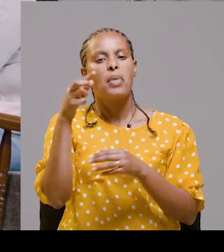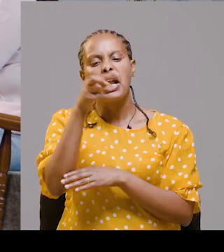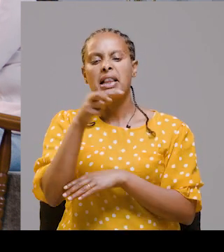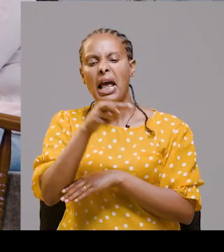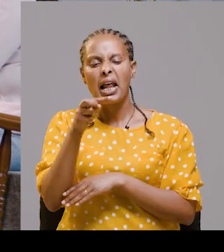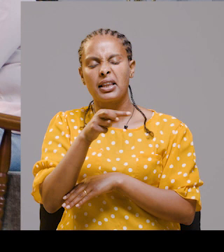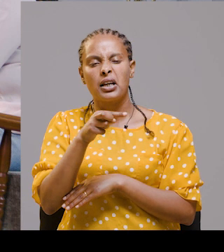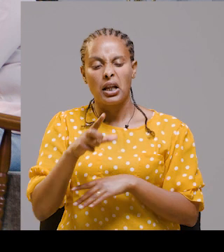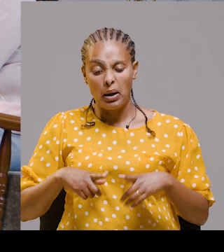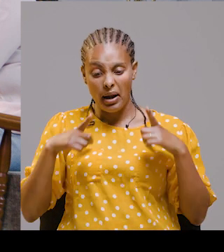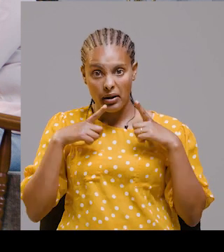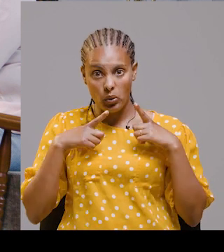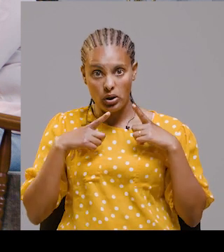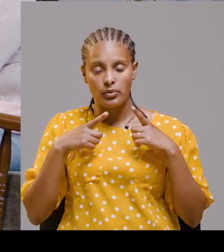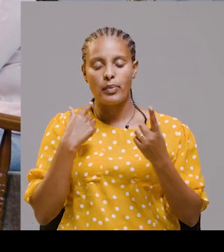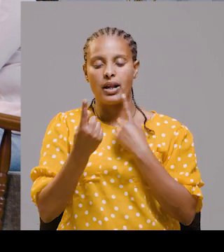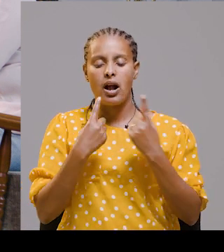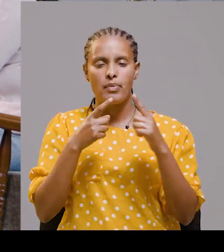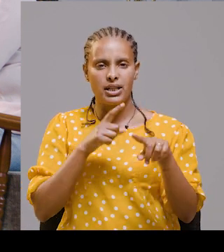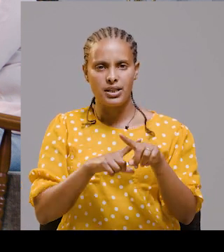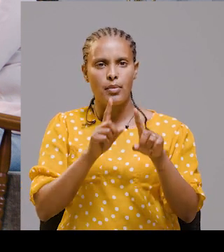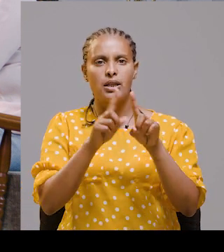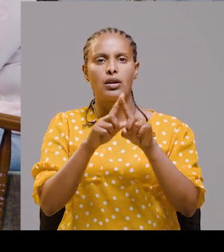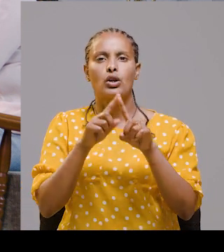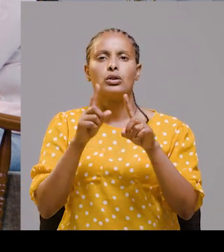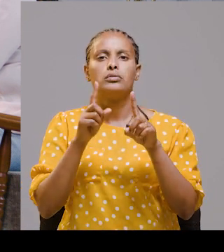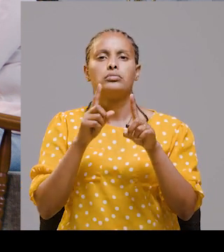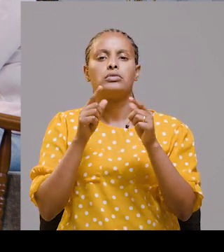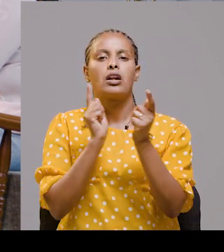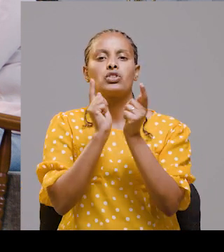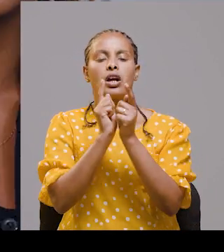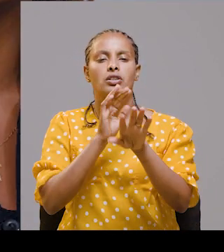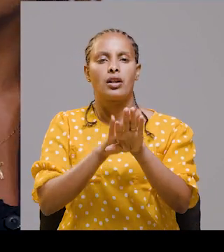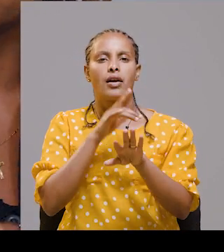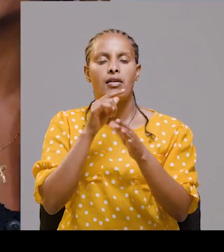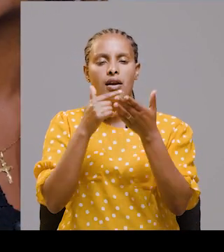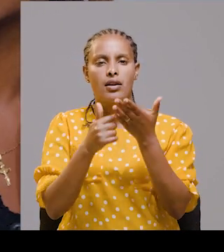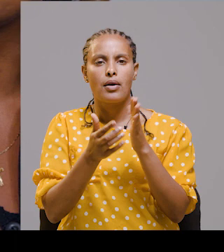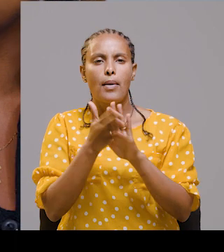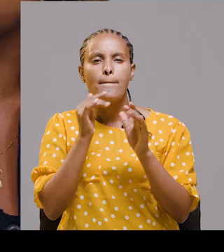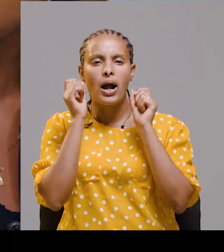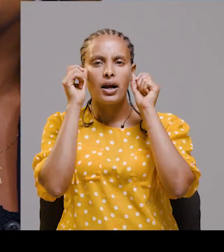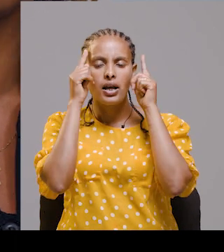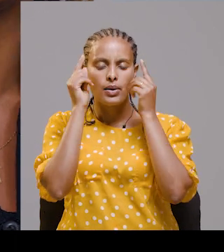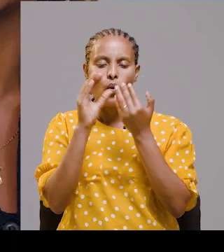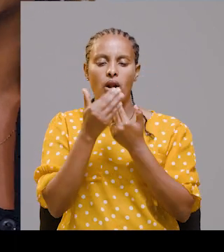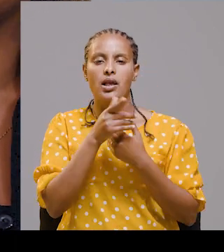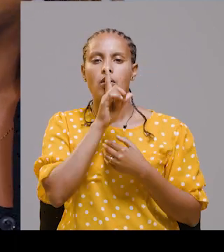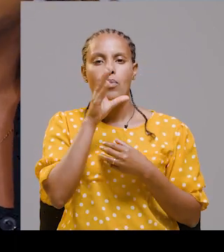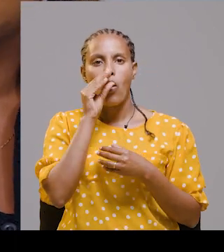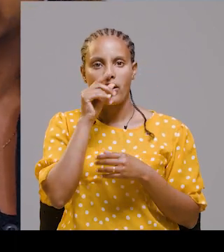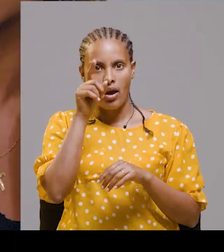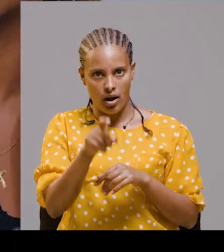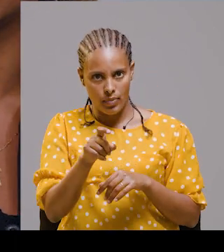ተዕለት ኑሯችን ላይ በምንነጋገርበት ጊዜ በተለያዩ የሶሻል ኢንተራክሽናችን ላይ ይህንን ባገናዘበ መልኩ ነው